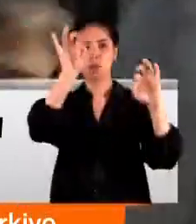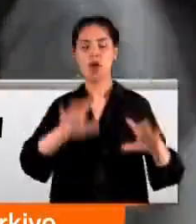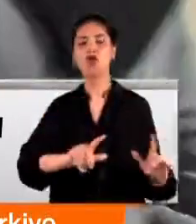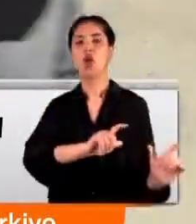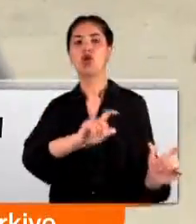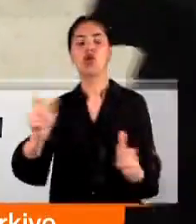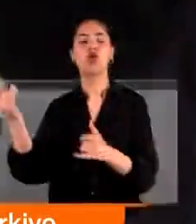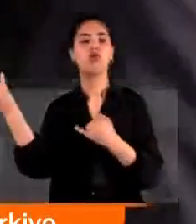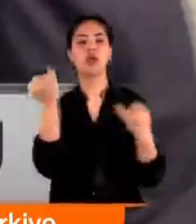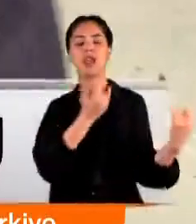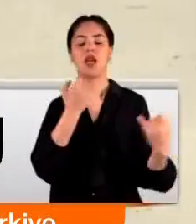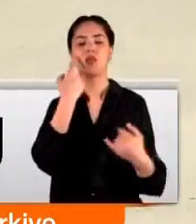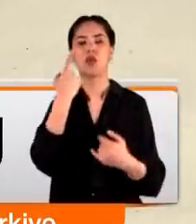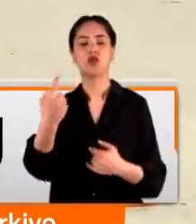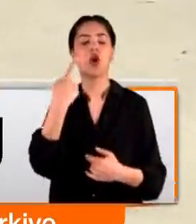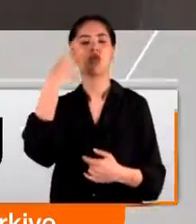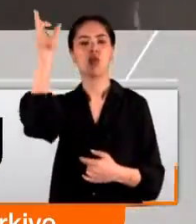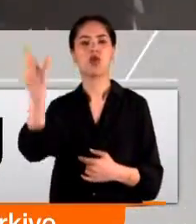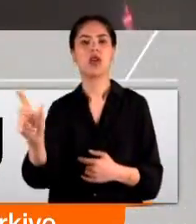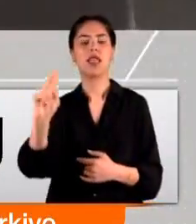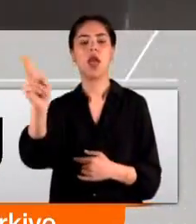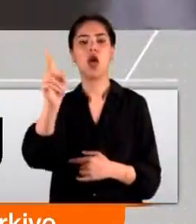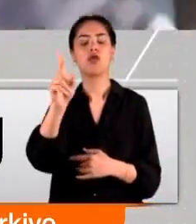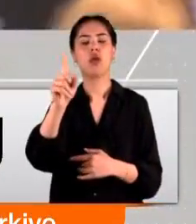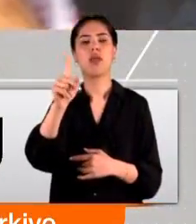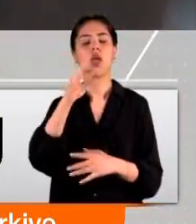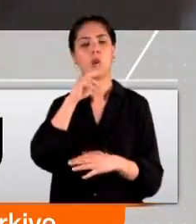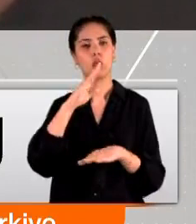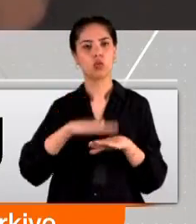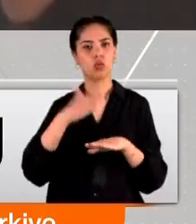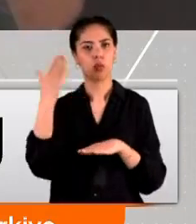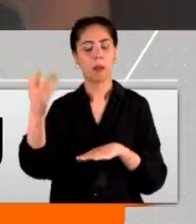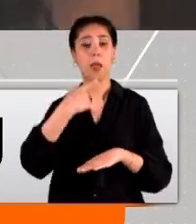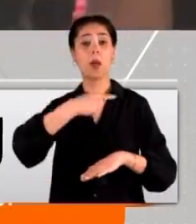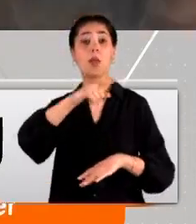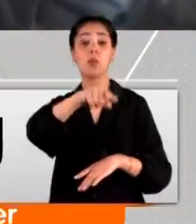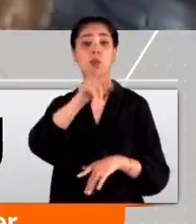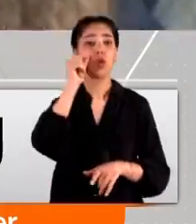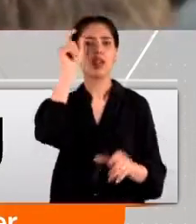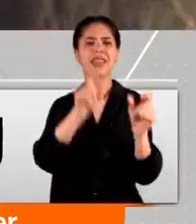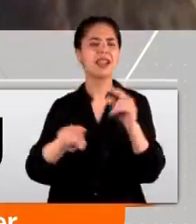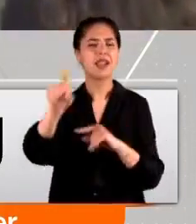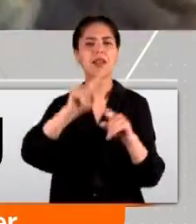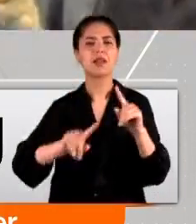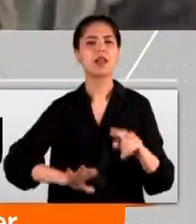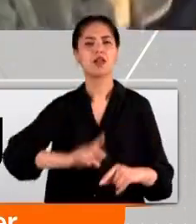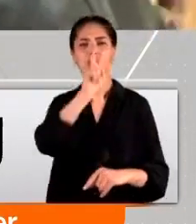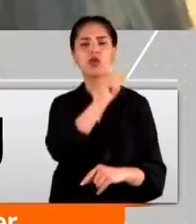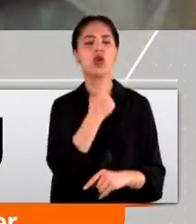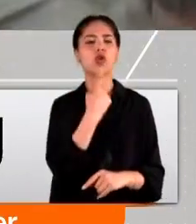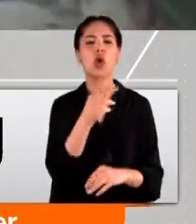sığınmacı tartışması. Erdoğan net konuştu. Bu insanları biz ne Bay Kemal'in